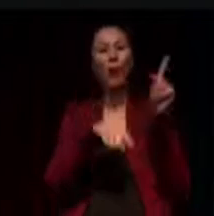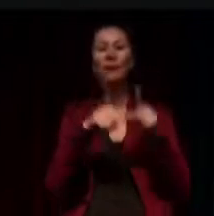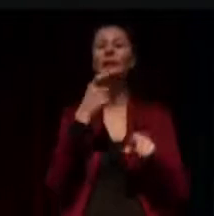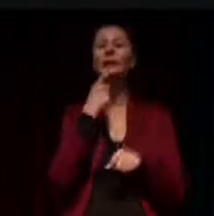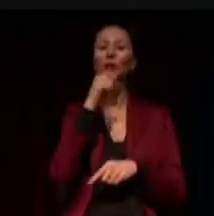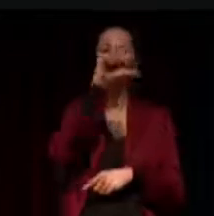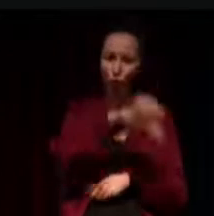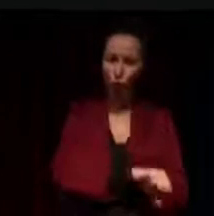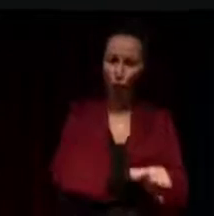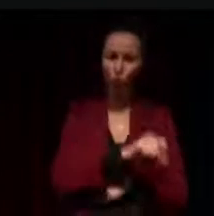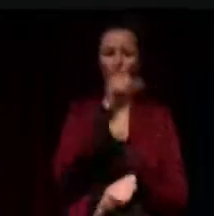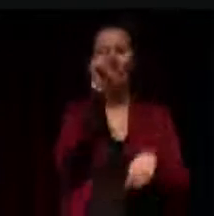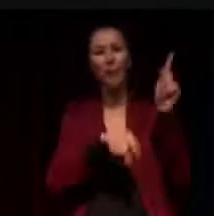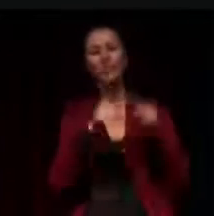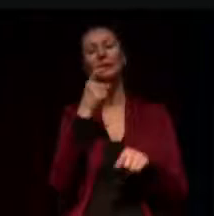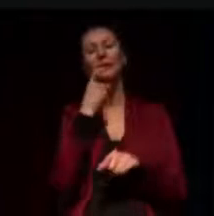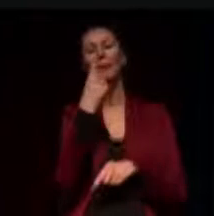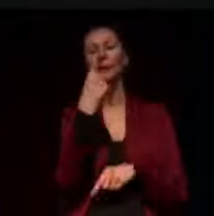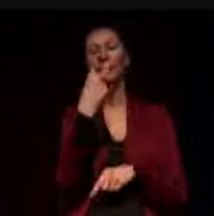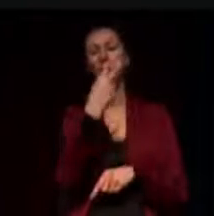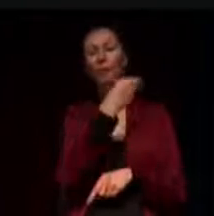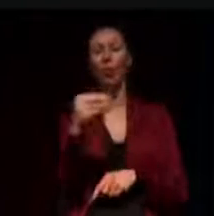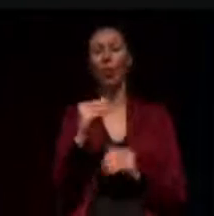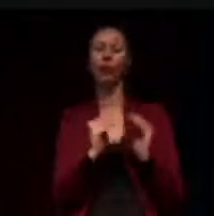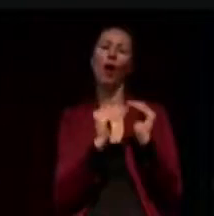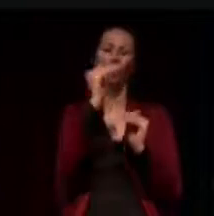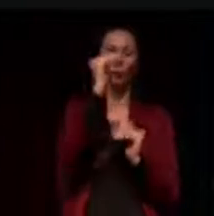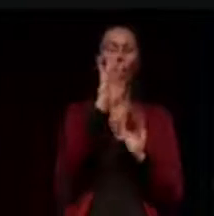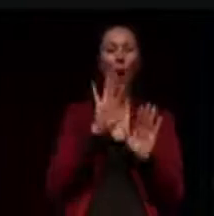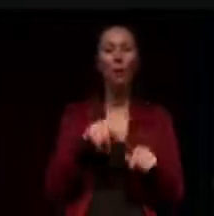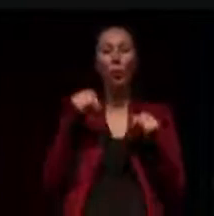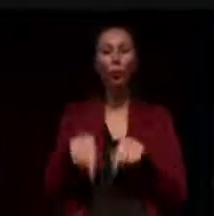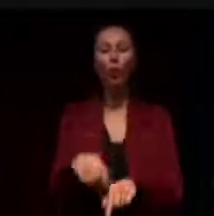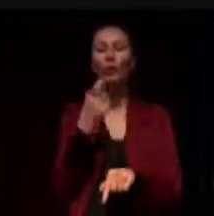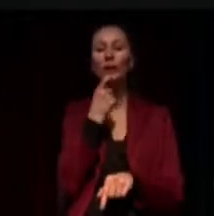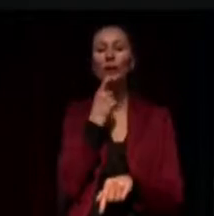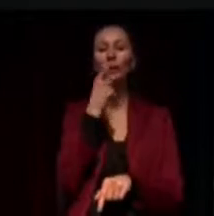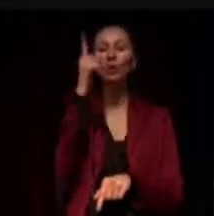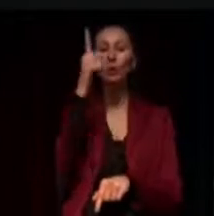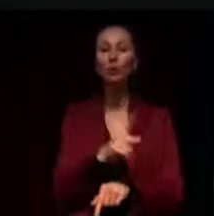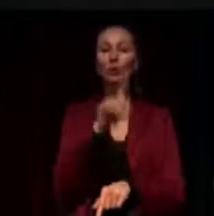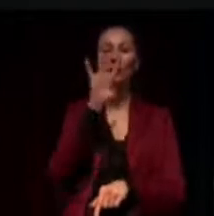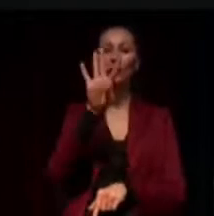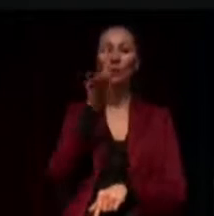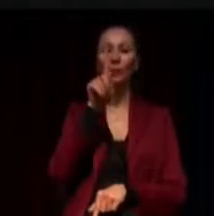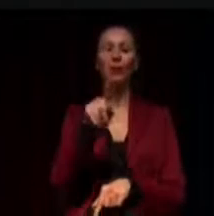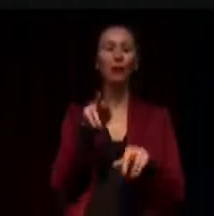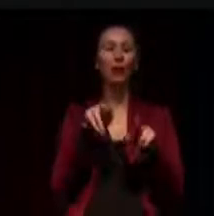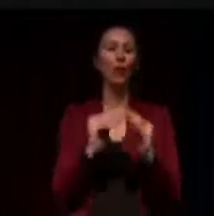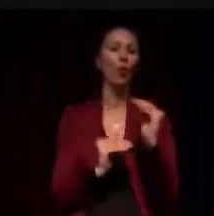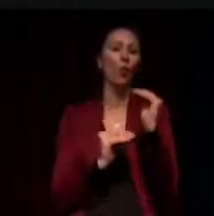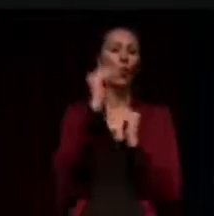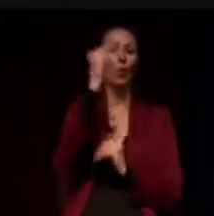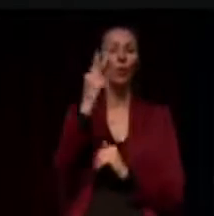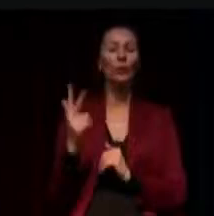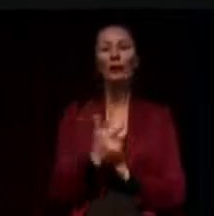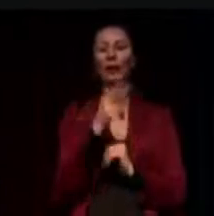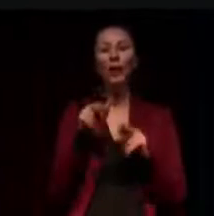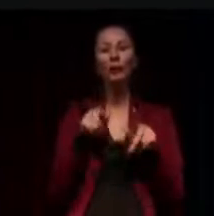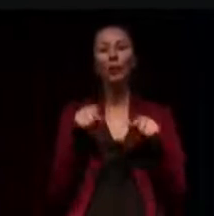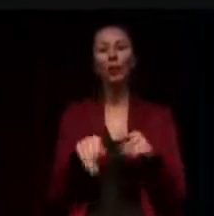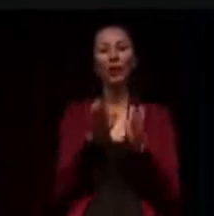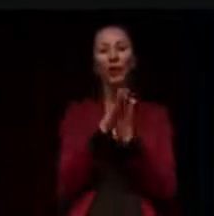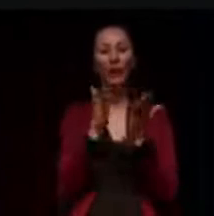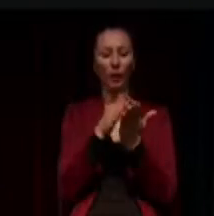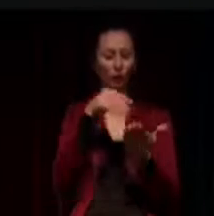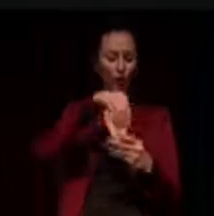yıllar düşmüş, bazı yıllarda 1-2 milyon kadar artmış. Ama bu yıl %41 gibi bir artışla herhalde şu